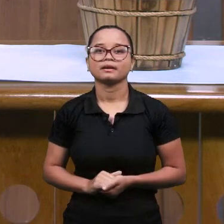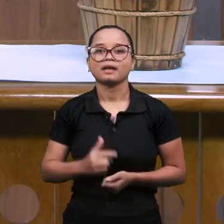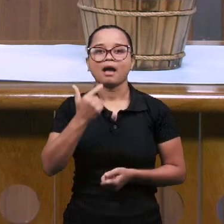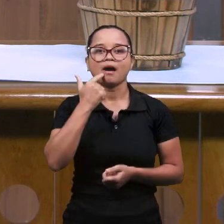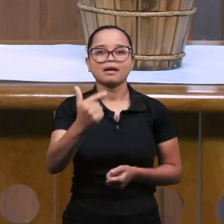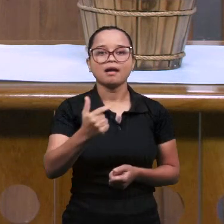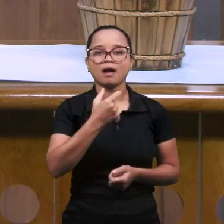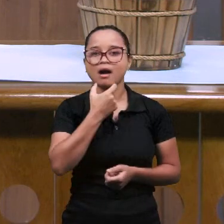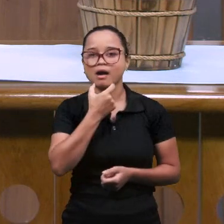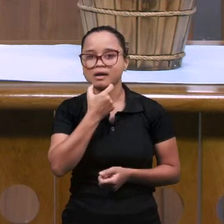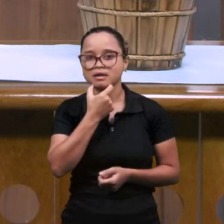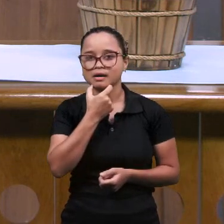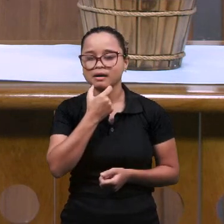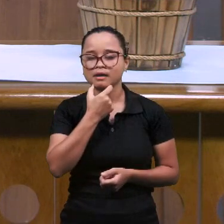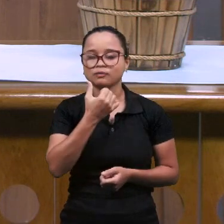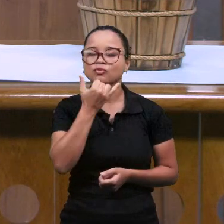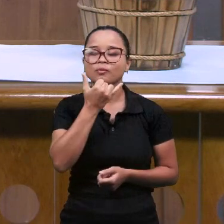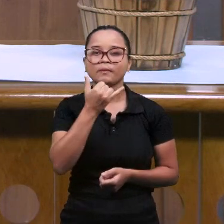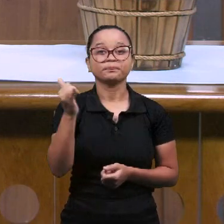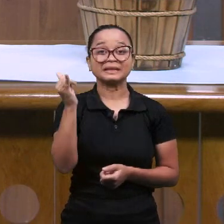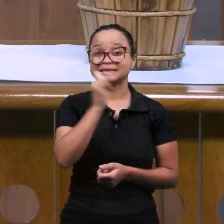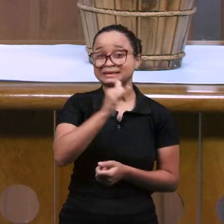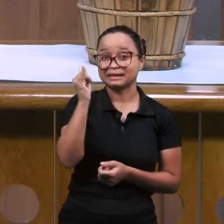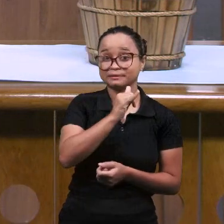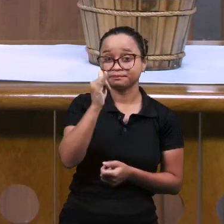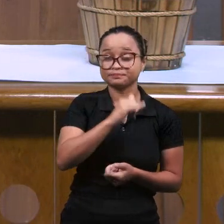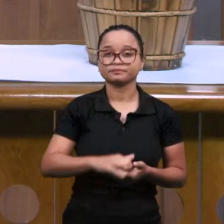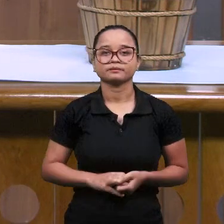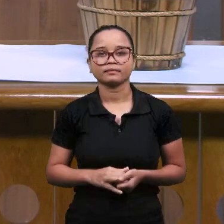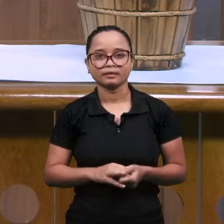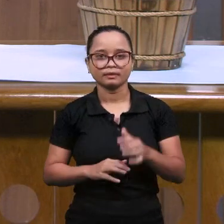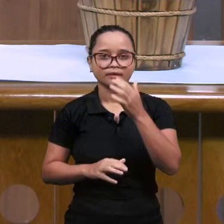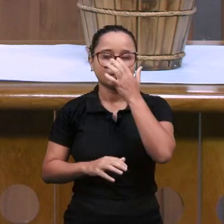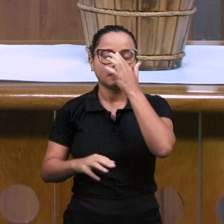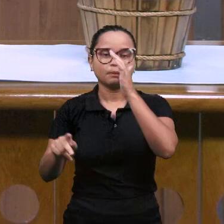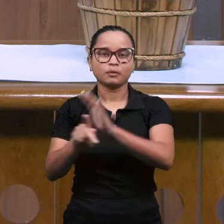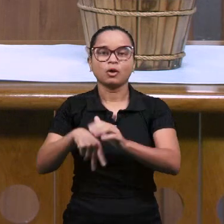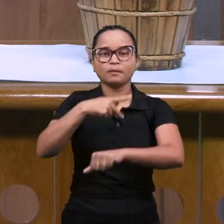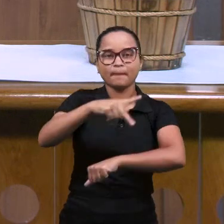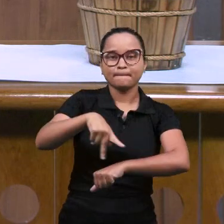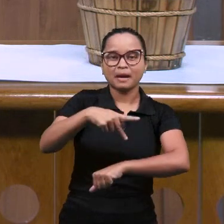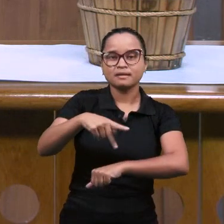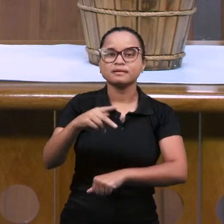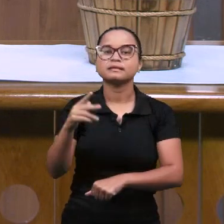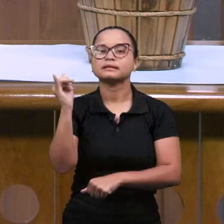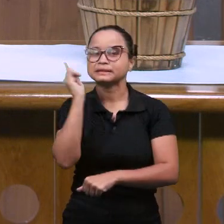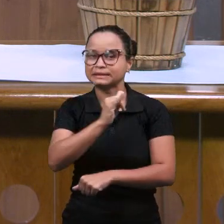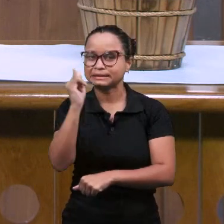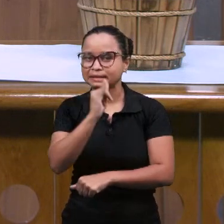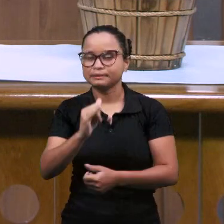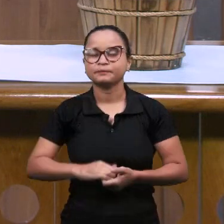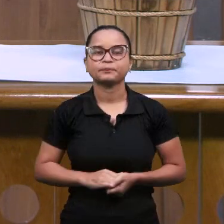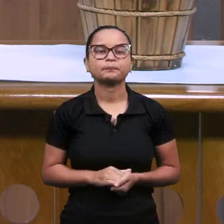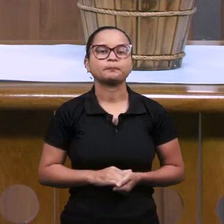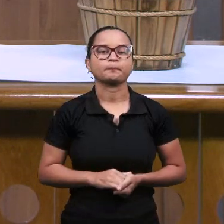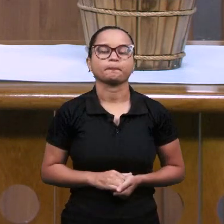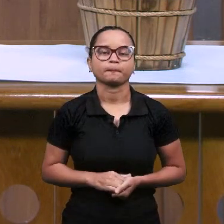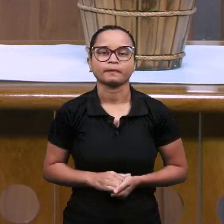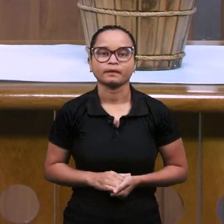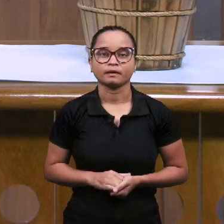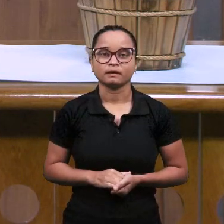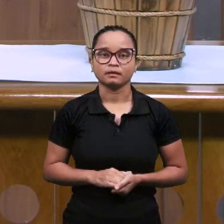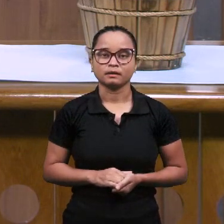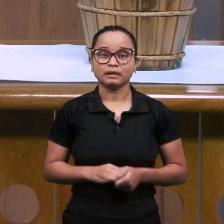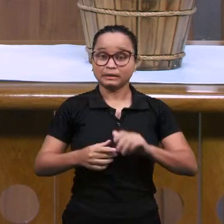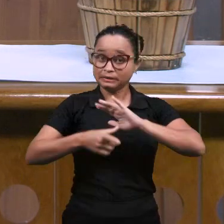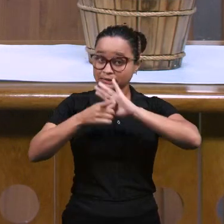répondue en langue italienne parce que cette réponse vient de notre église à Firenze, en Italie. Et avant de présenter